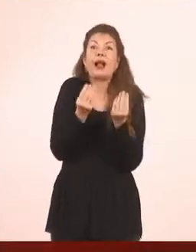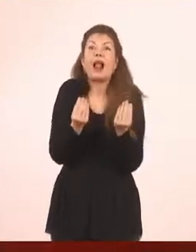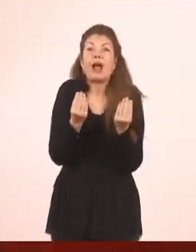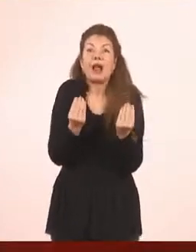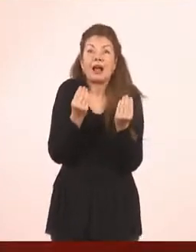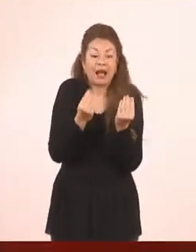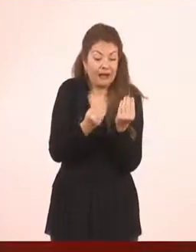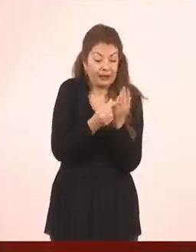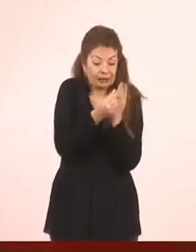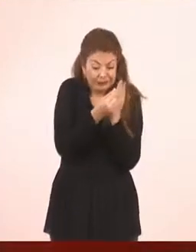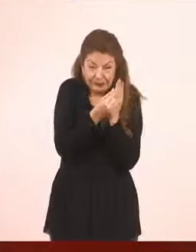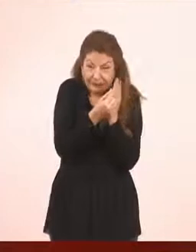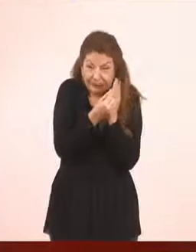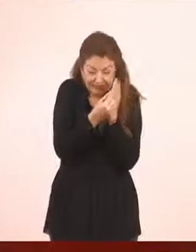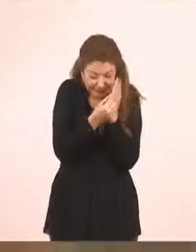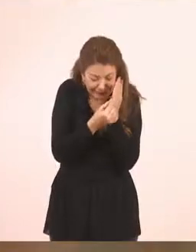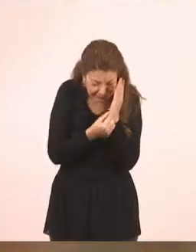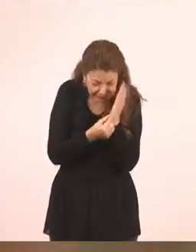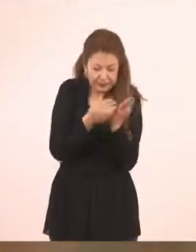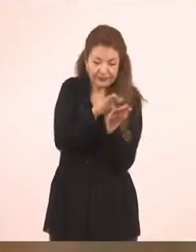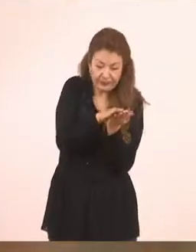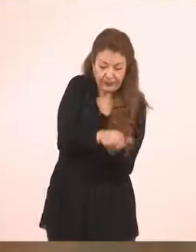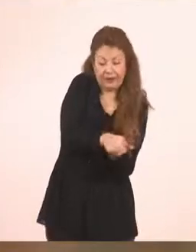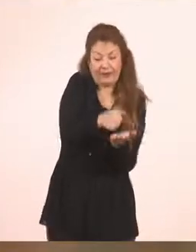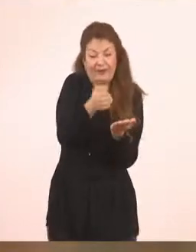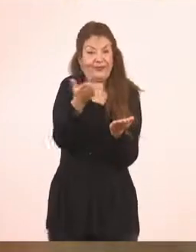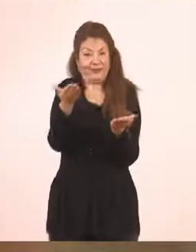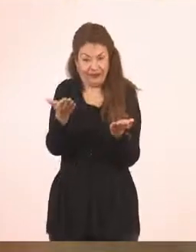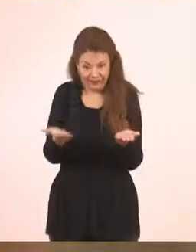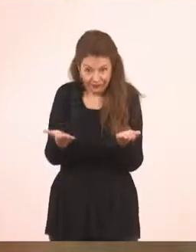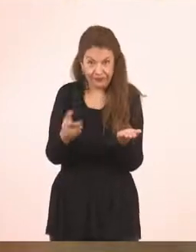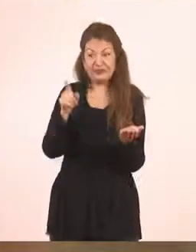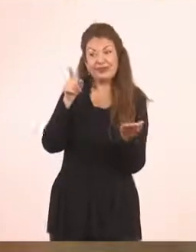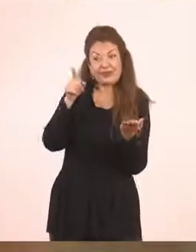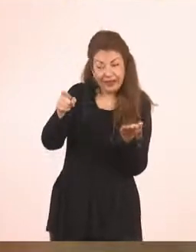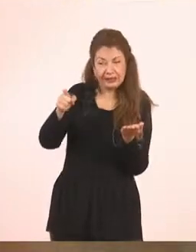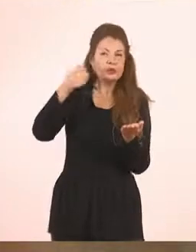Και θέλω τώρα να μου ρίξεις μερικές